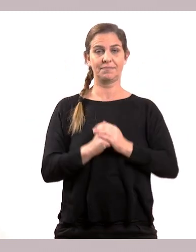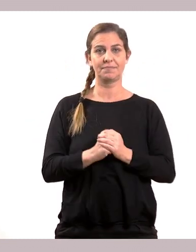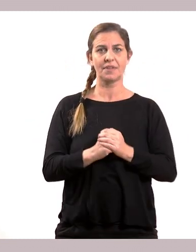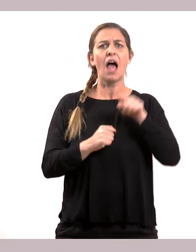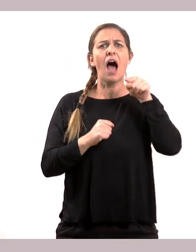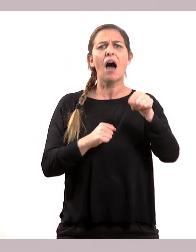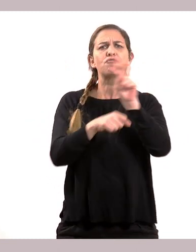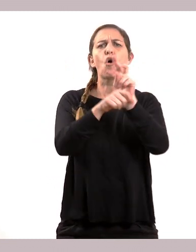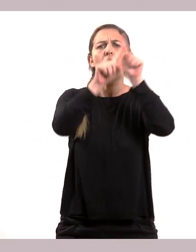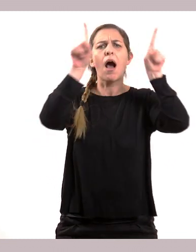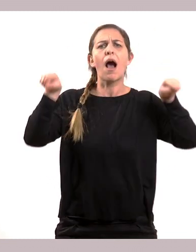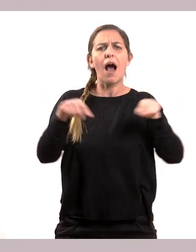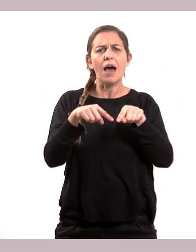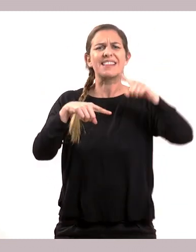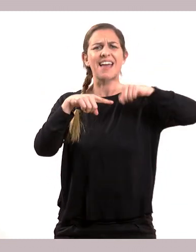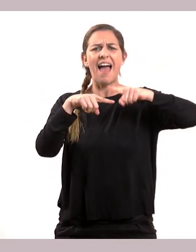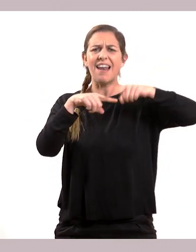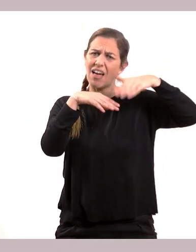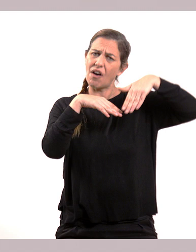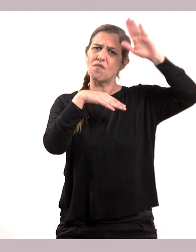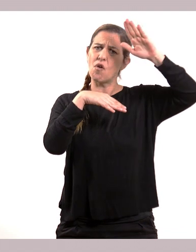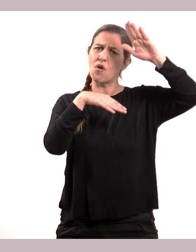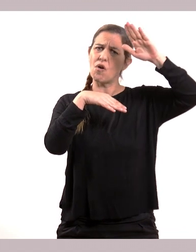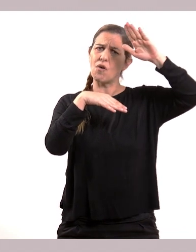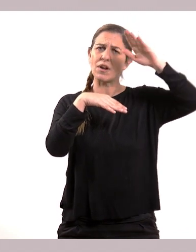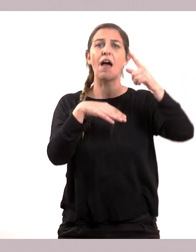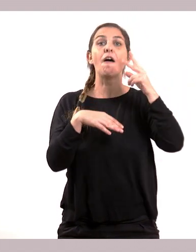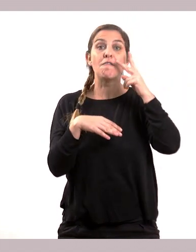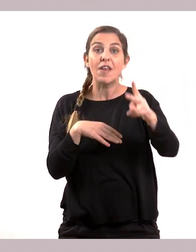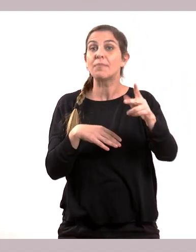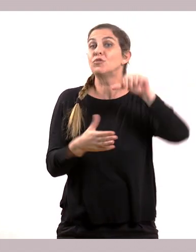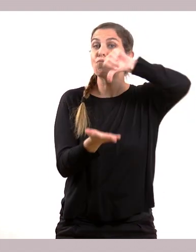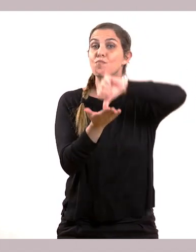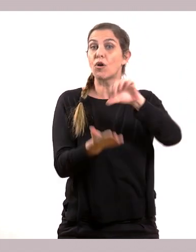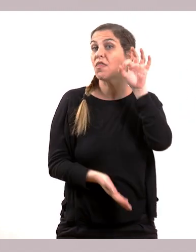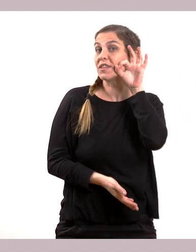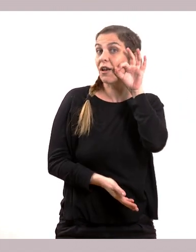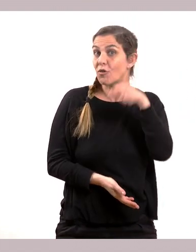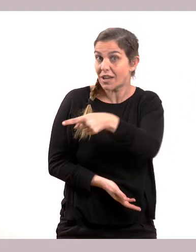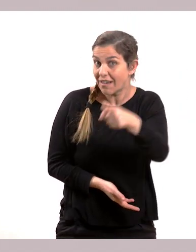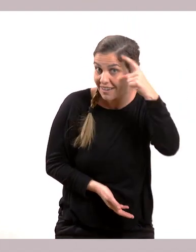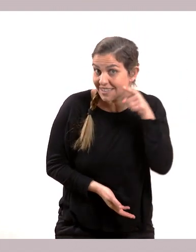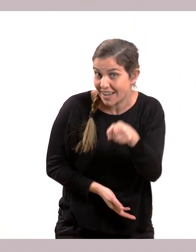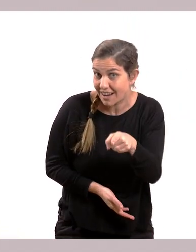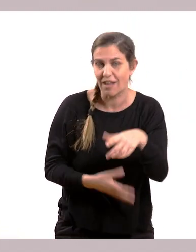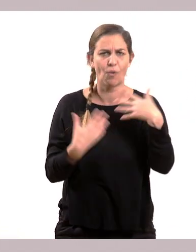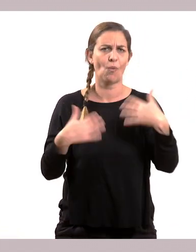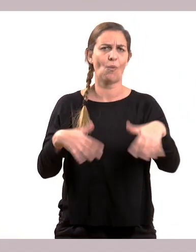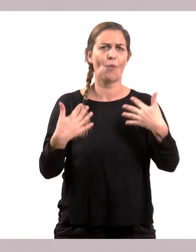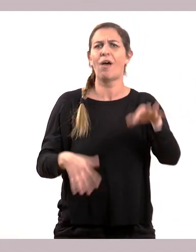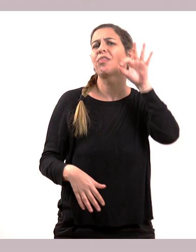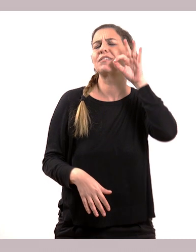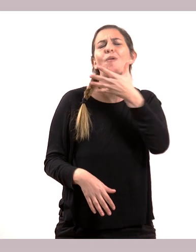το μισό χάρτη της Ελλάδας. Βλέπουμε τη Θεσσαλονίκη. Την ξέρετε όλη τη Θεσσαλονίκη? Ωραία πόλη στη Βόρεια